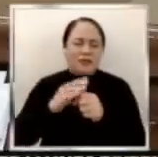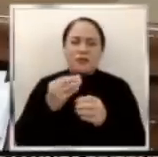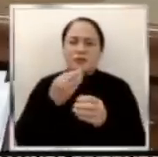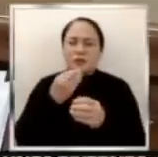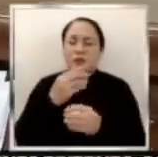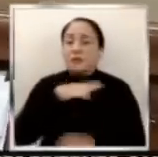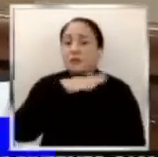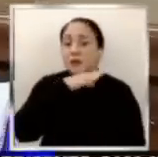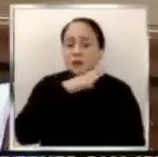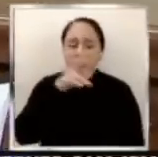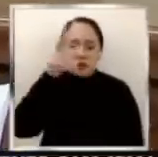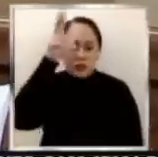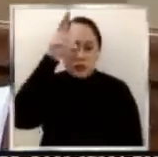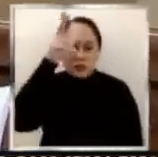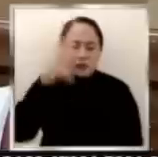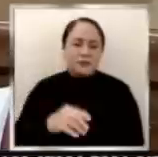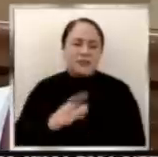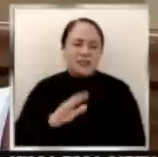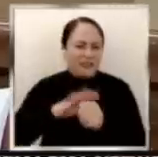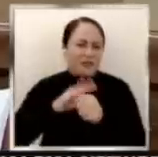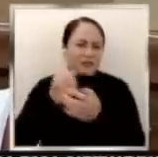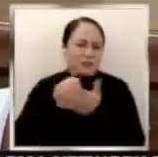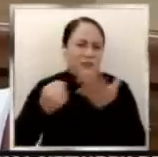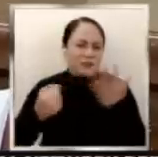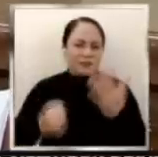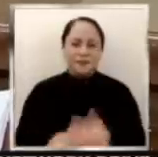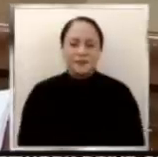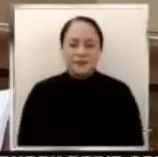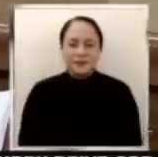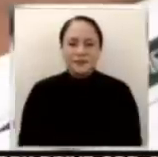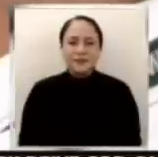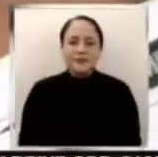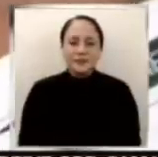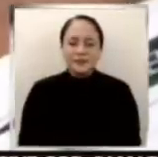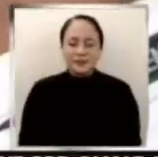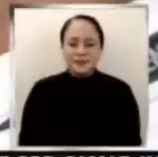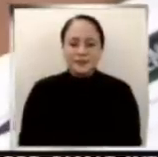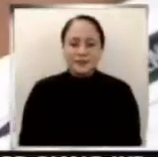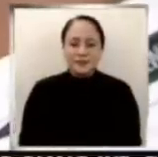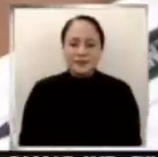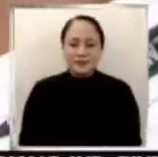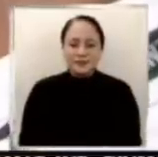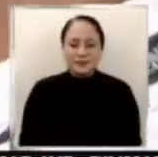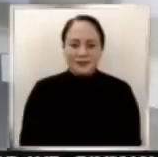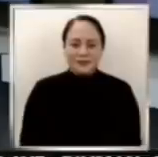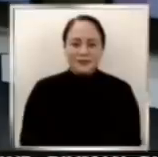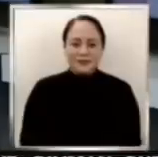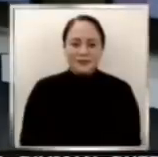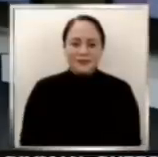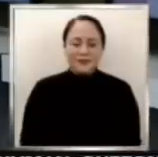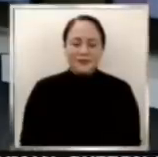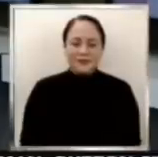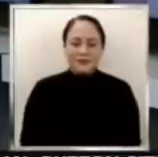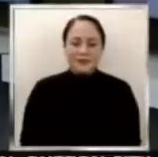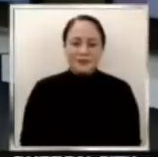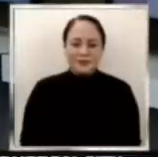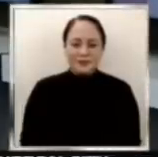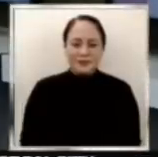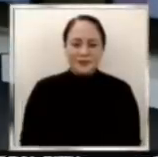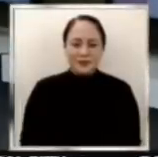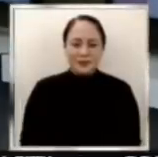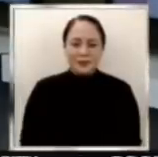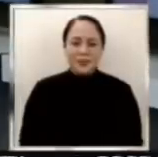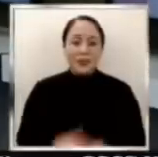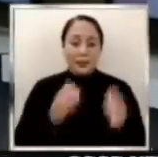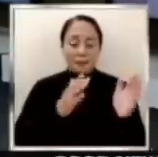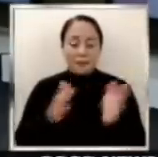chicken. Para sa GMA Integrated News, Renadette Reyes, Nakatutok, 24 oras. Plano ng mga